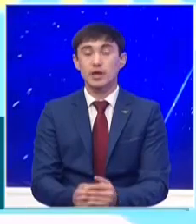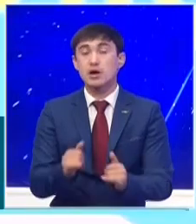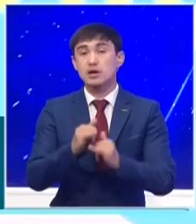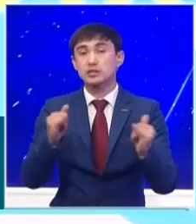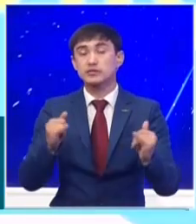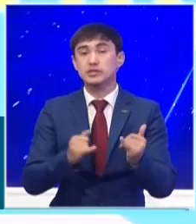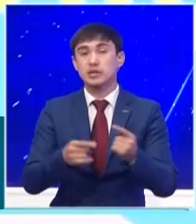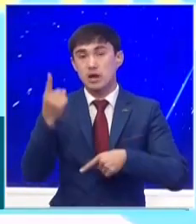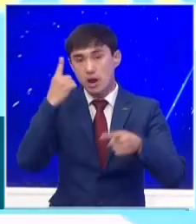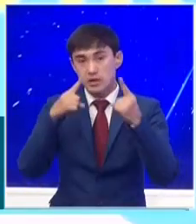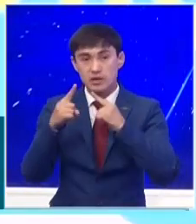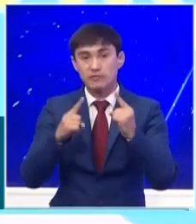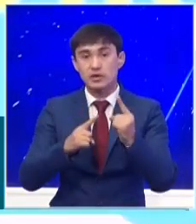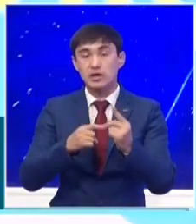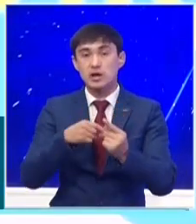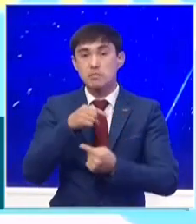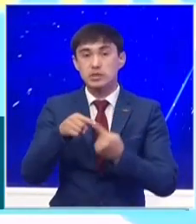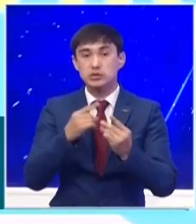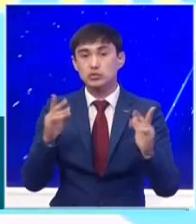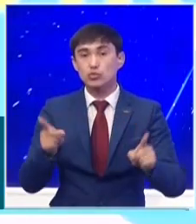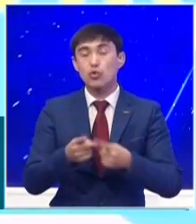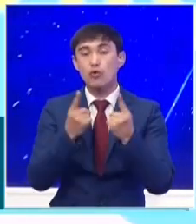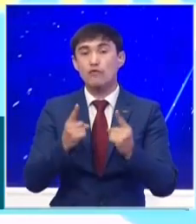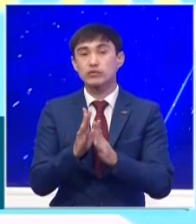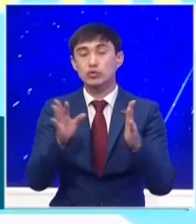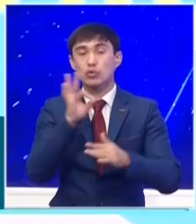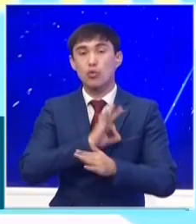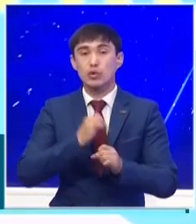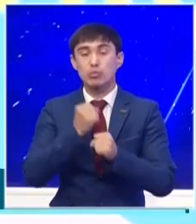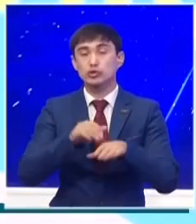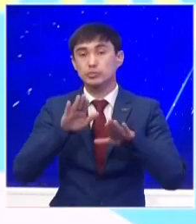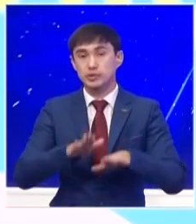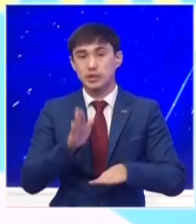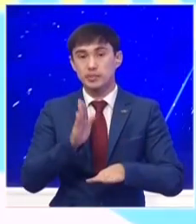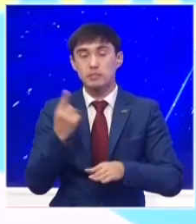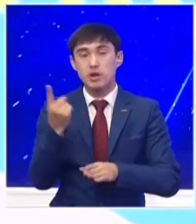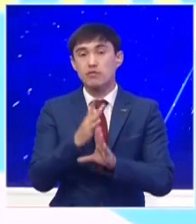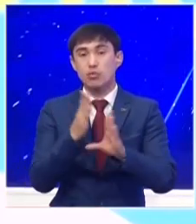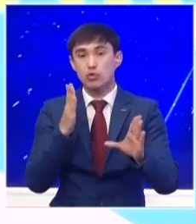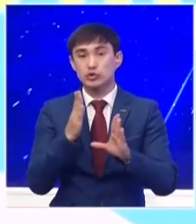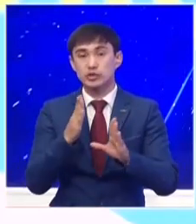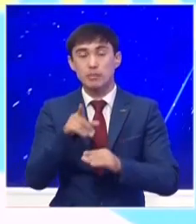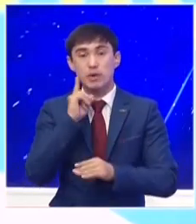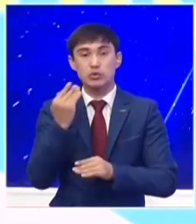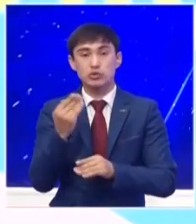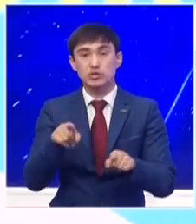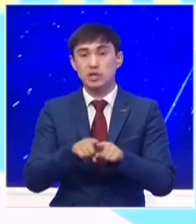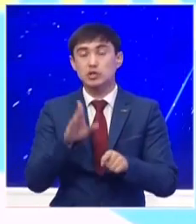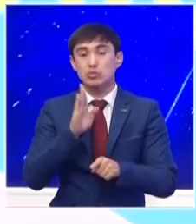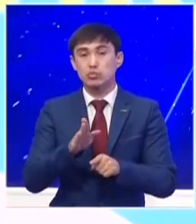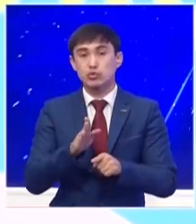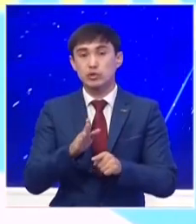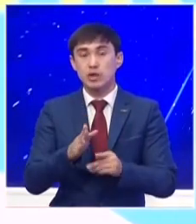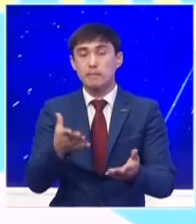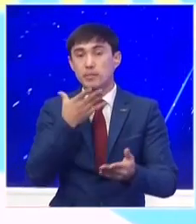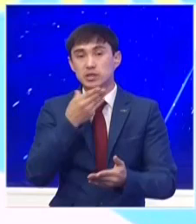Развитие сферы креативных индустрий создаст новые высокодоходные доступные рабочие места. В первую очередь для молодежи. Она также станет